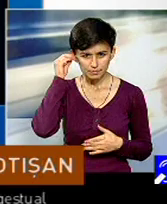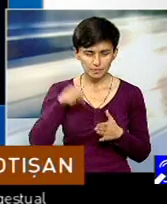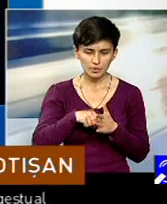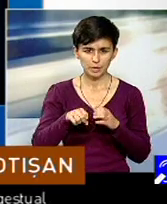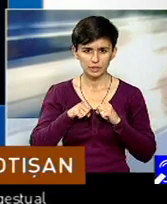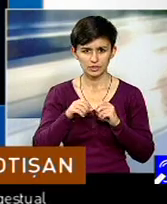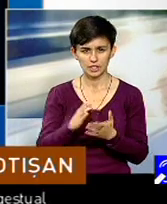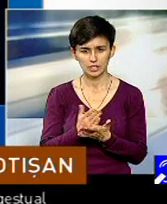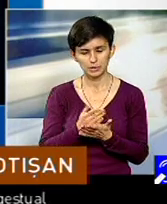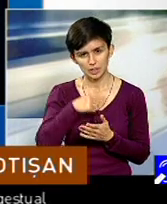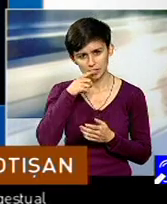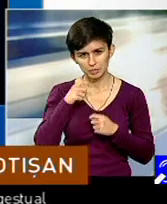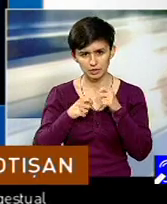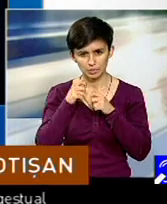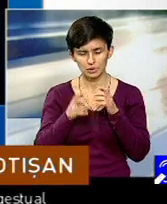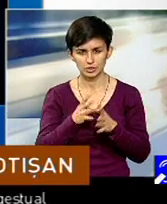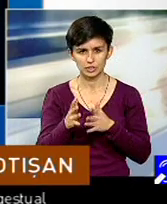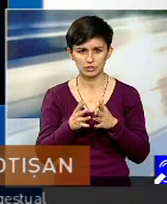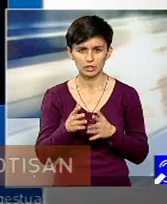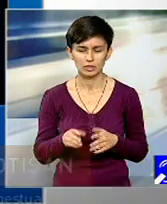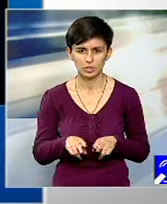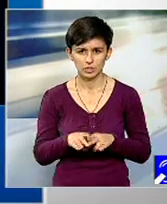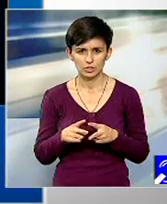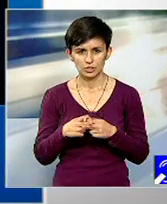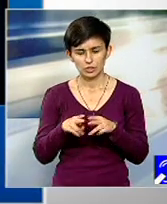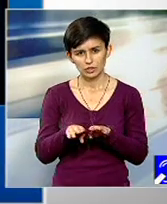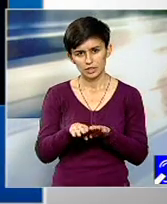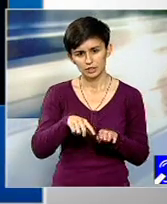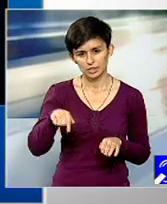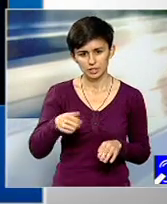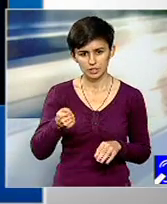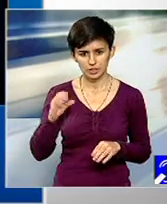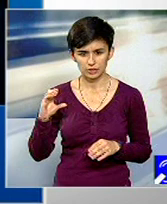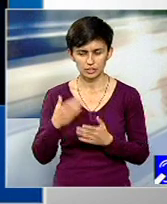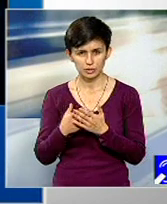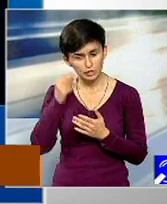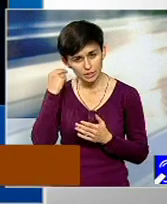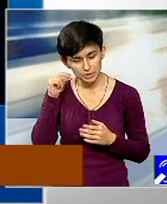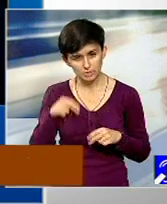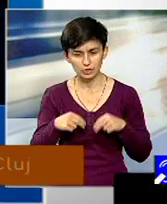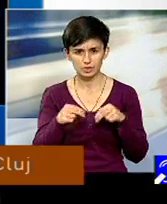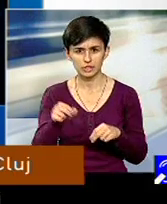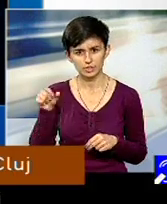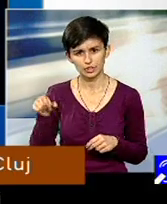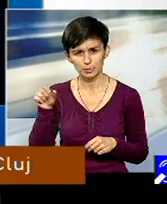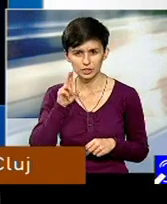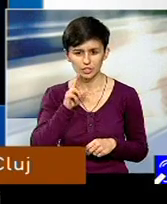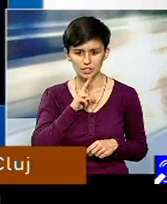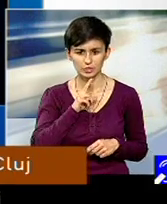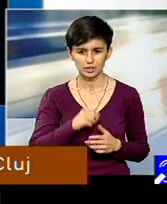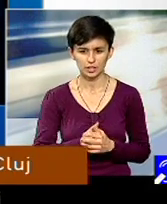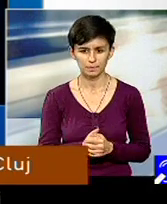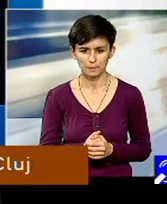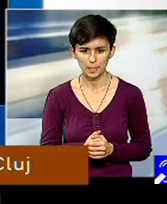emisiunea noastră este interpretată și în limbaj mimico-gestual de către colega noastră Adelina Ciocotișan. Asta pentru ca mesajul nostru să ajungă și la persoanele